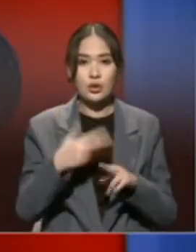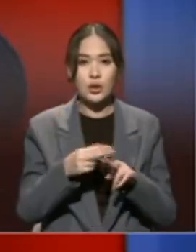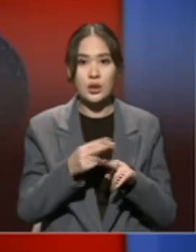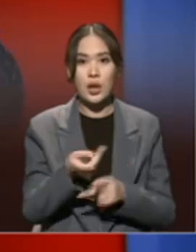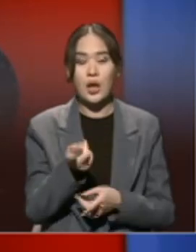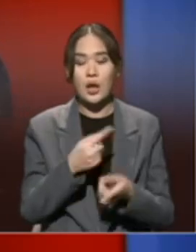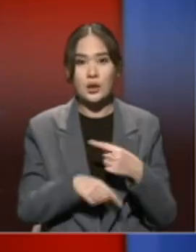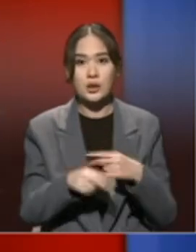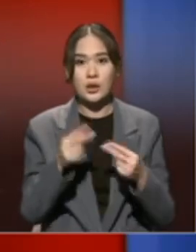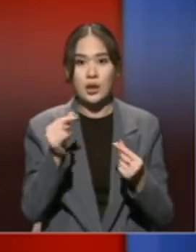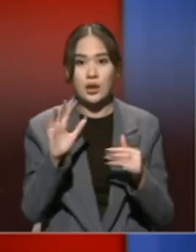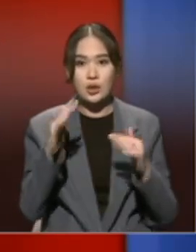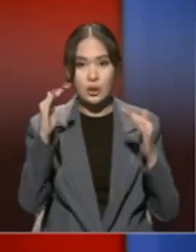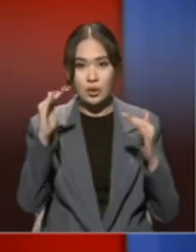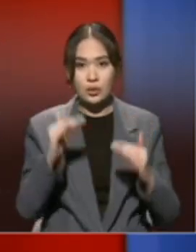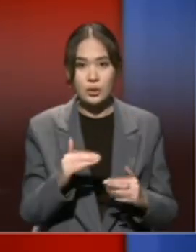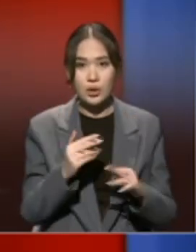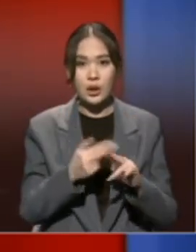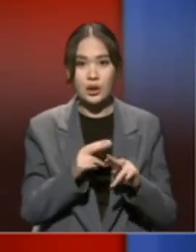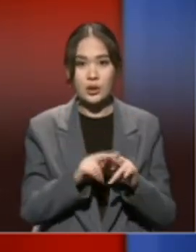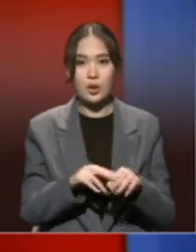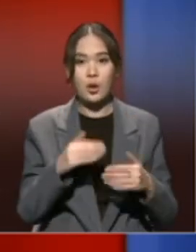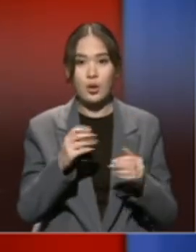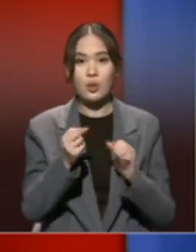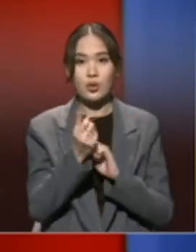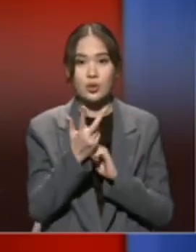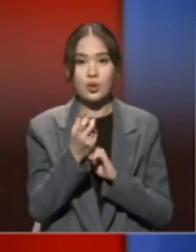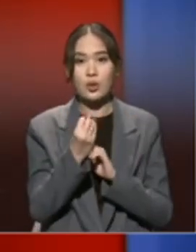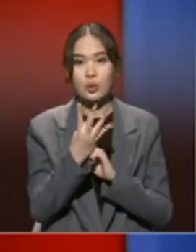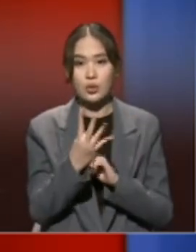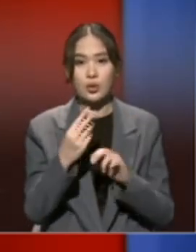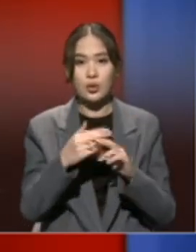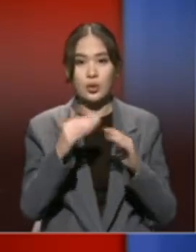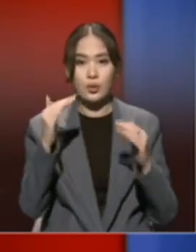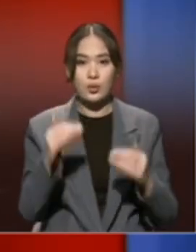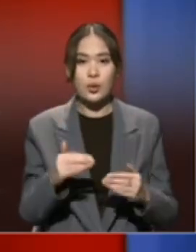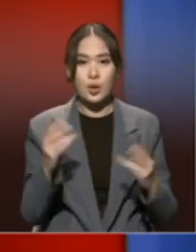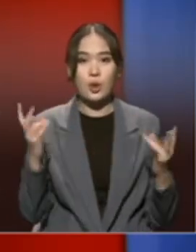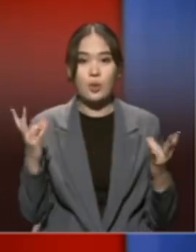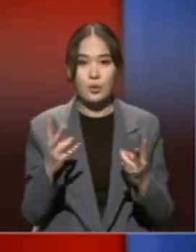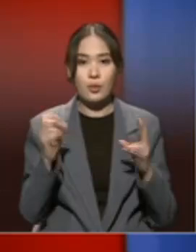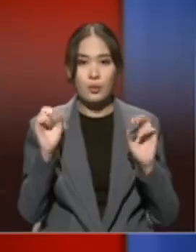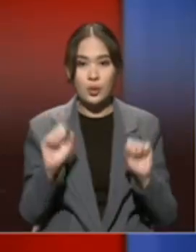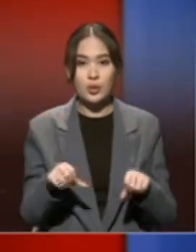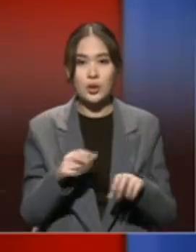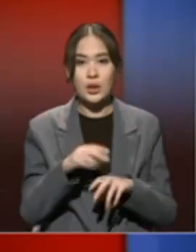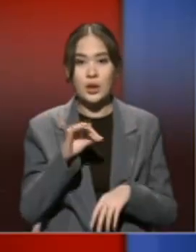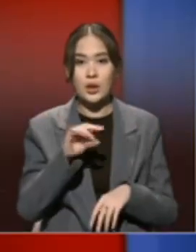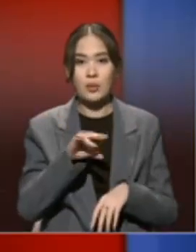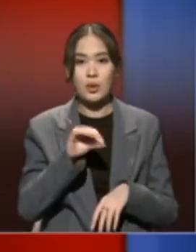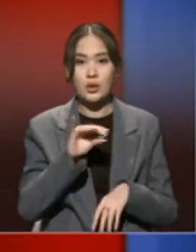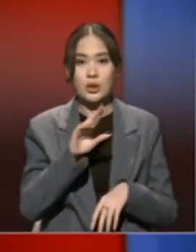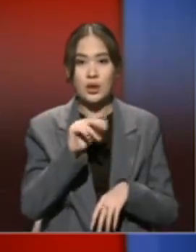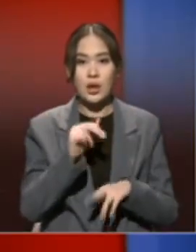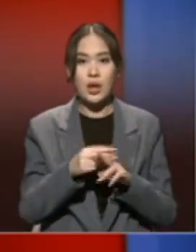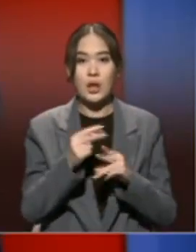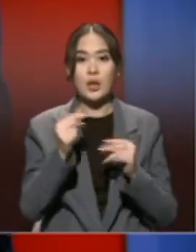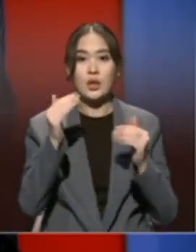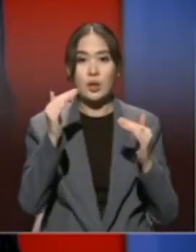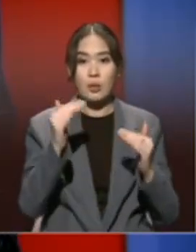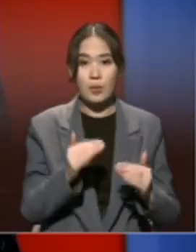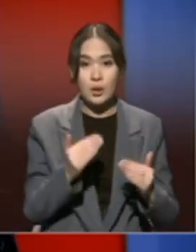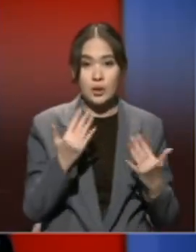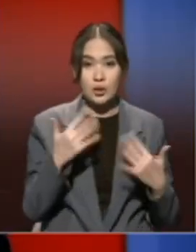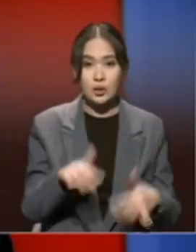қаржыландыру ставкасы 10%-ға дейін түсетін болса, біз оны жаңағындай 13-14%-ге дейін төмендетуге болады. Яғни осы біз ипотеканың бағасын төмендетеміз.